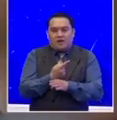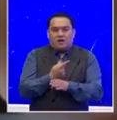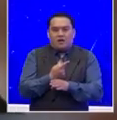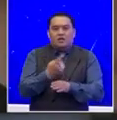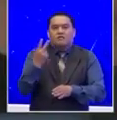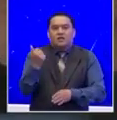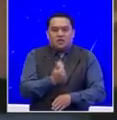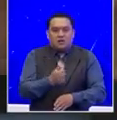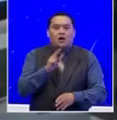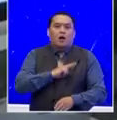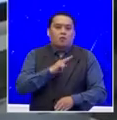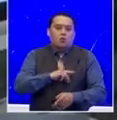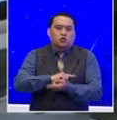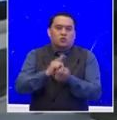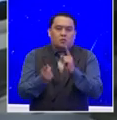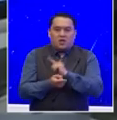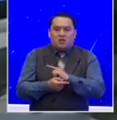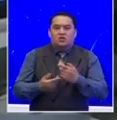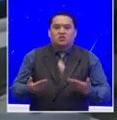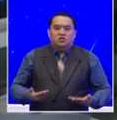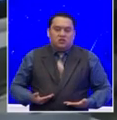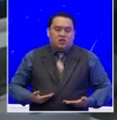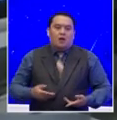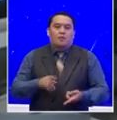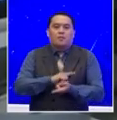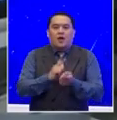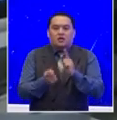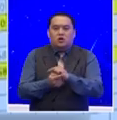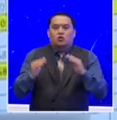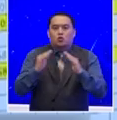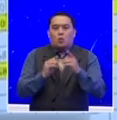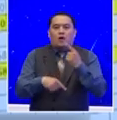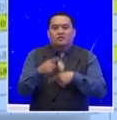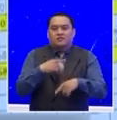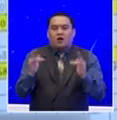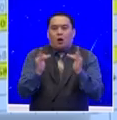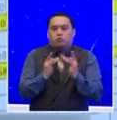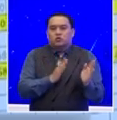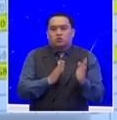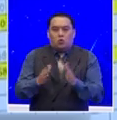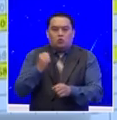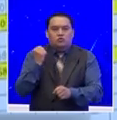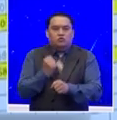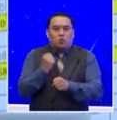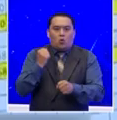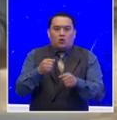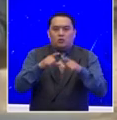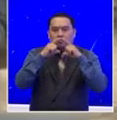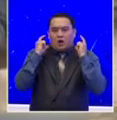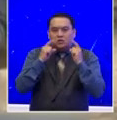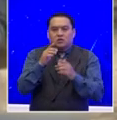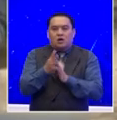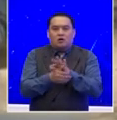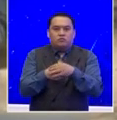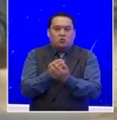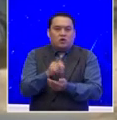уже 2 недели, как рабочие сменили адрес жительства. Вместо дома возвращаются в общежитие. Вход строго в масках, обработка рук –